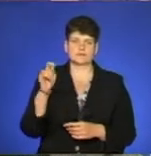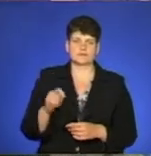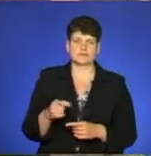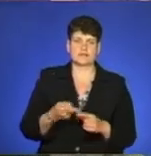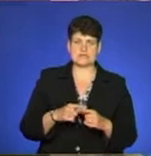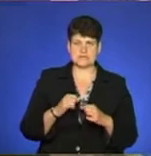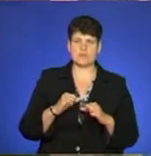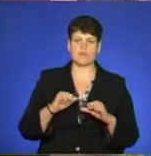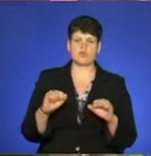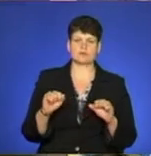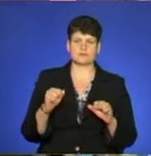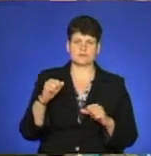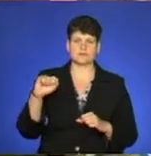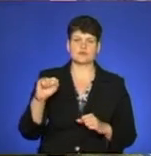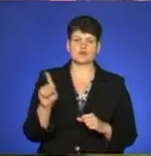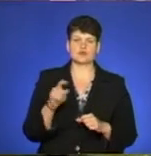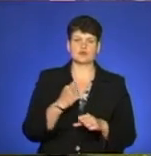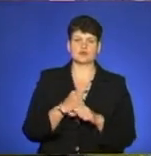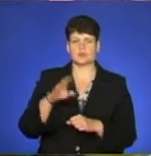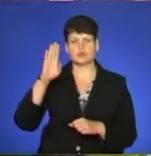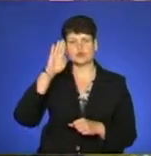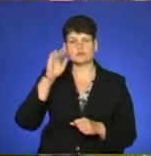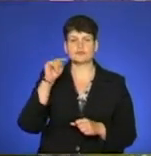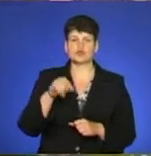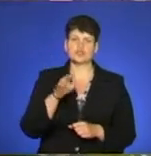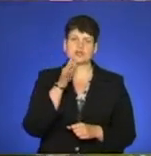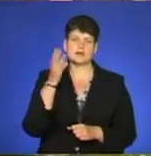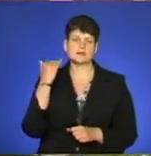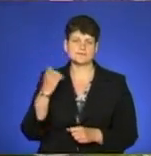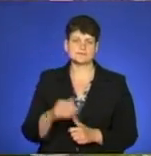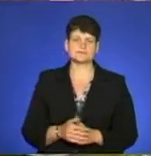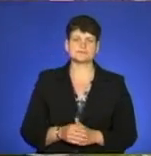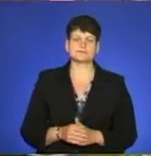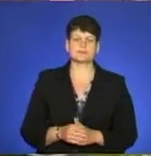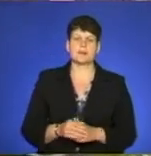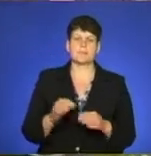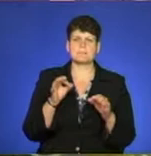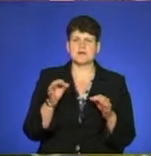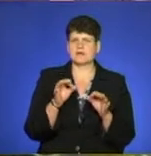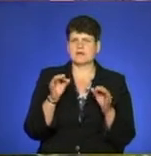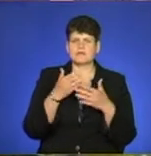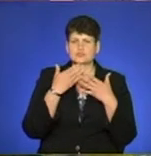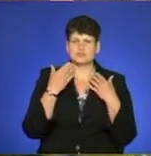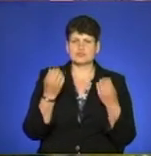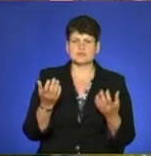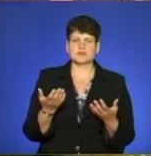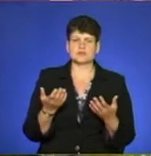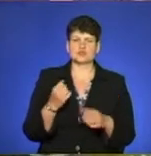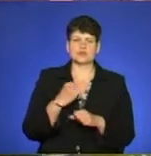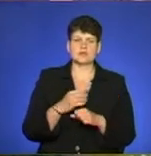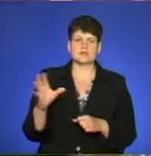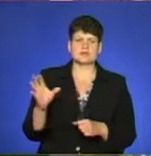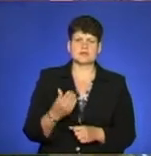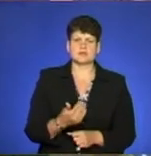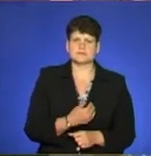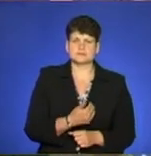подвиг. Насправді це подвиг. Те, що зробили хлопці в той час. При відсутності багато чого, зробити все на